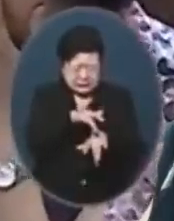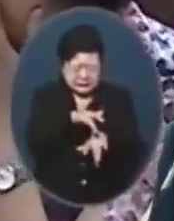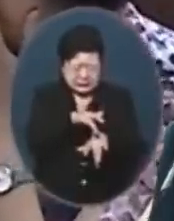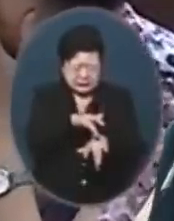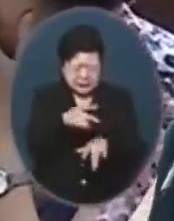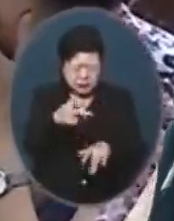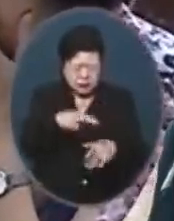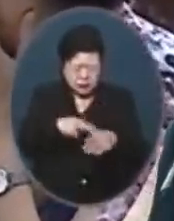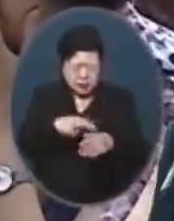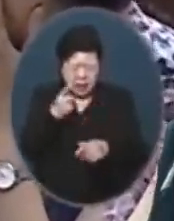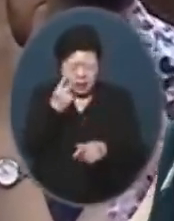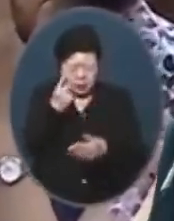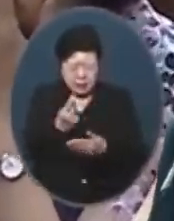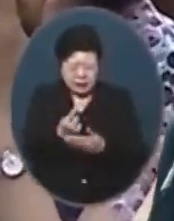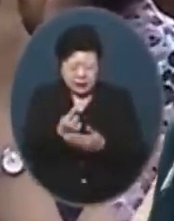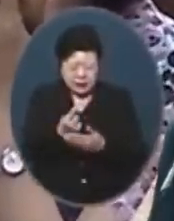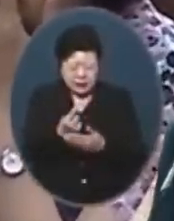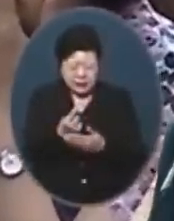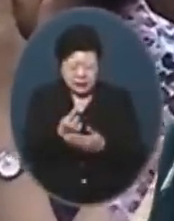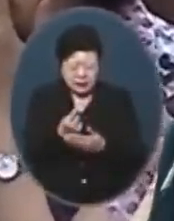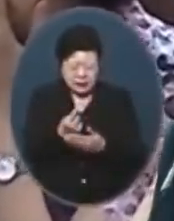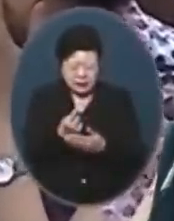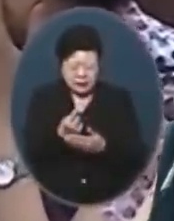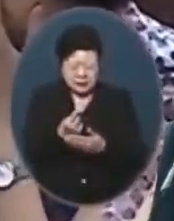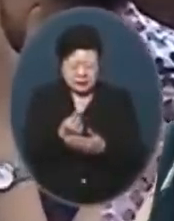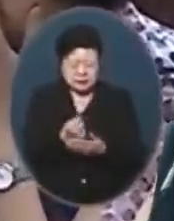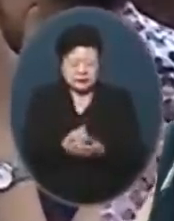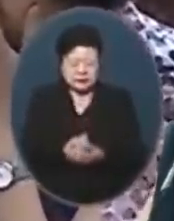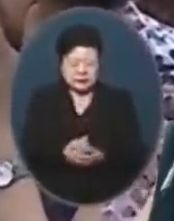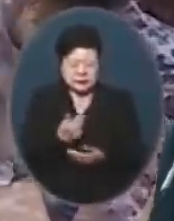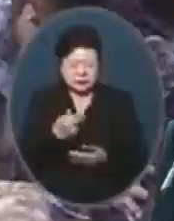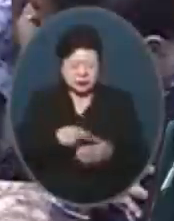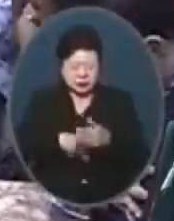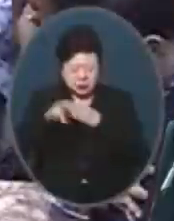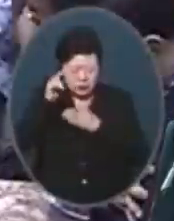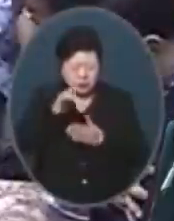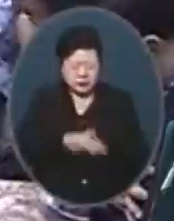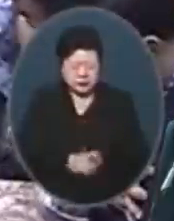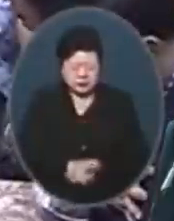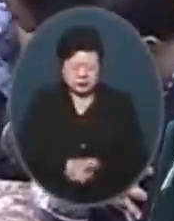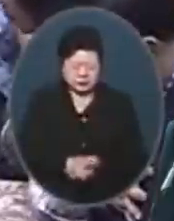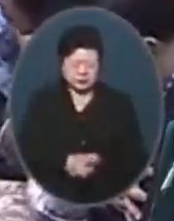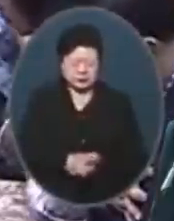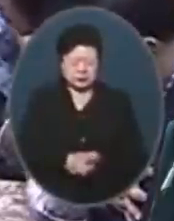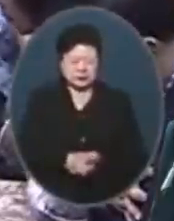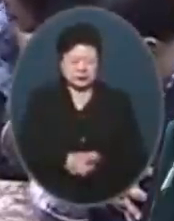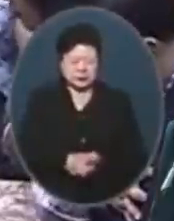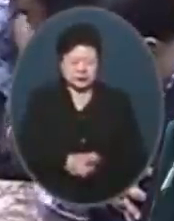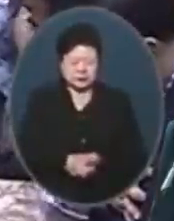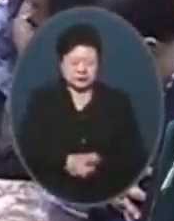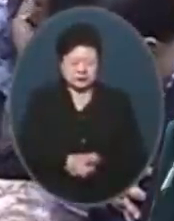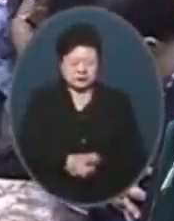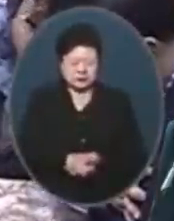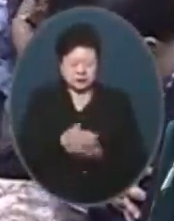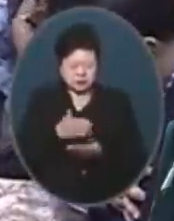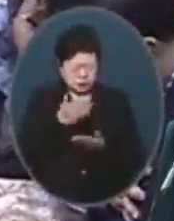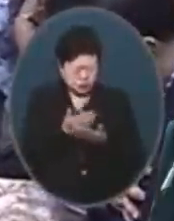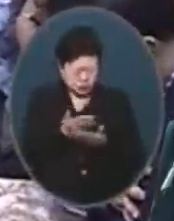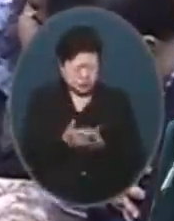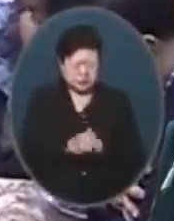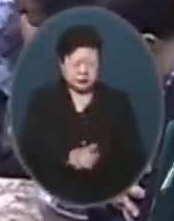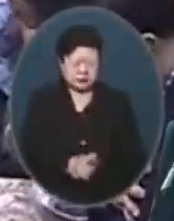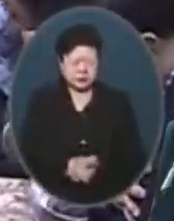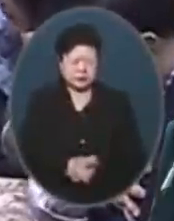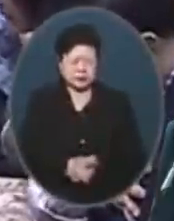일곱 길로 왔다. 우리를 공격해도 여덟 길로 주님께서 쳐 물리쳐 주시옵소서.